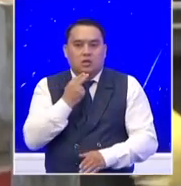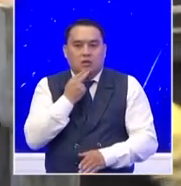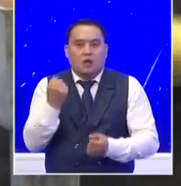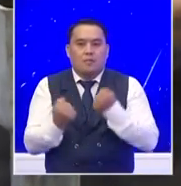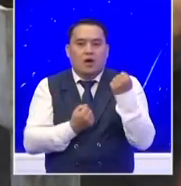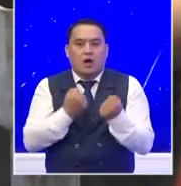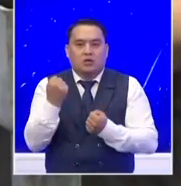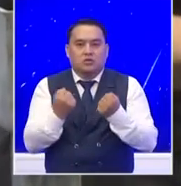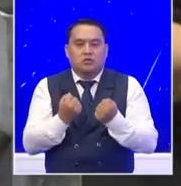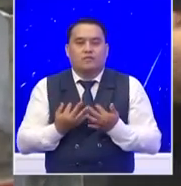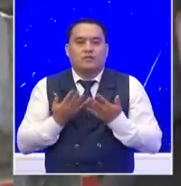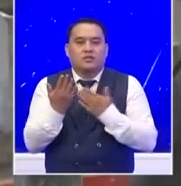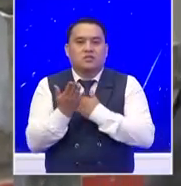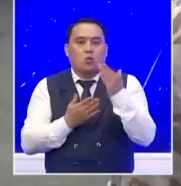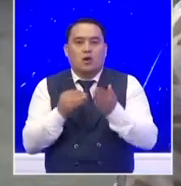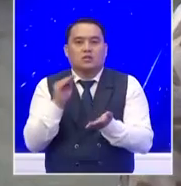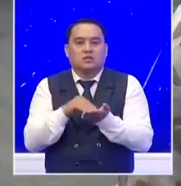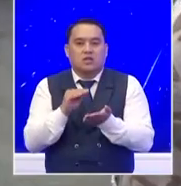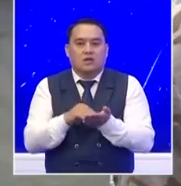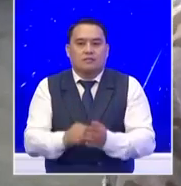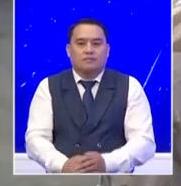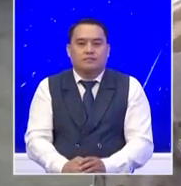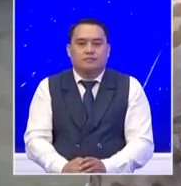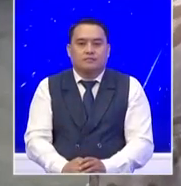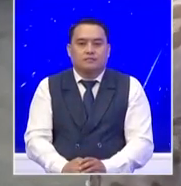автомобиль сатушылары да жоғары бағалайды.